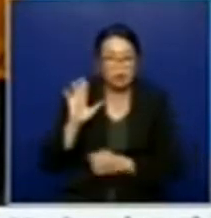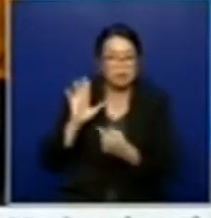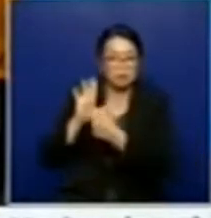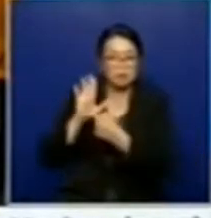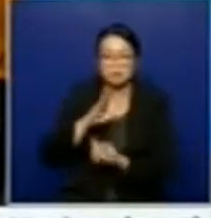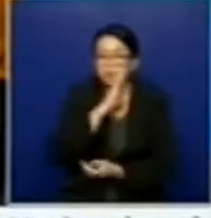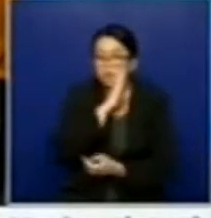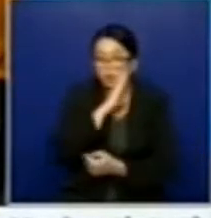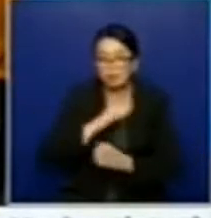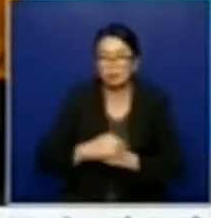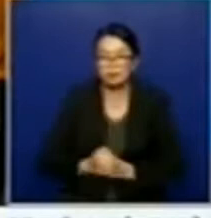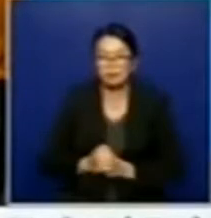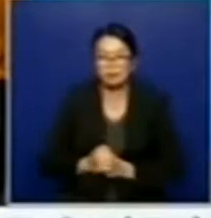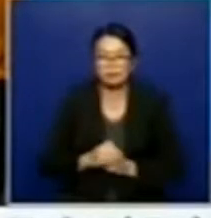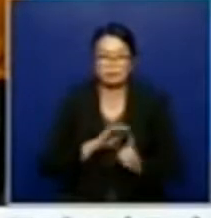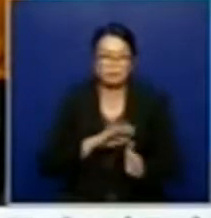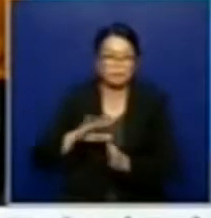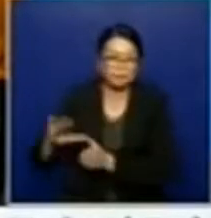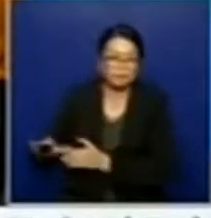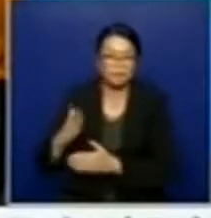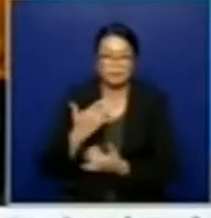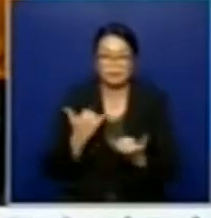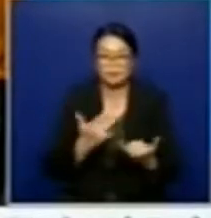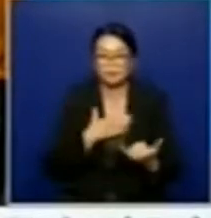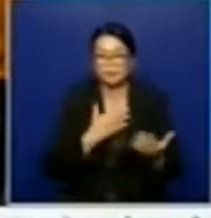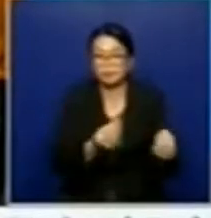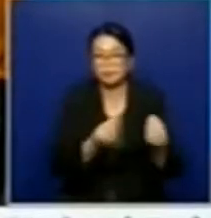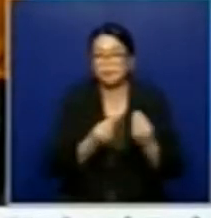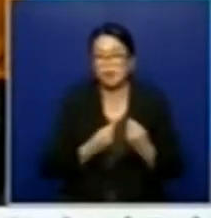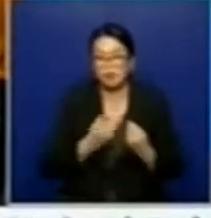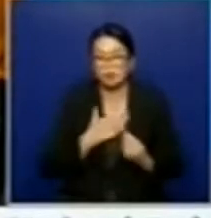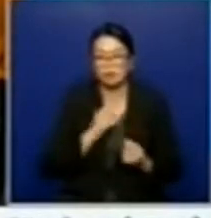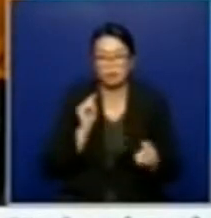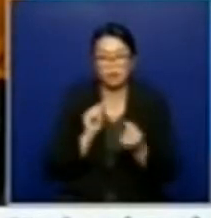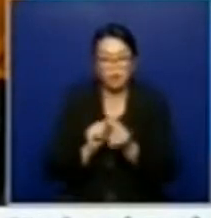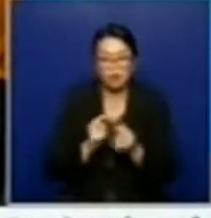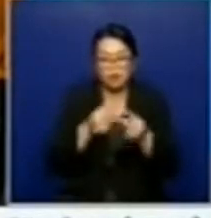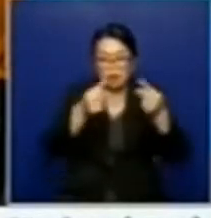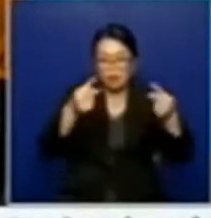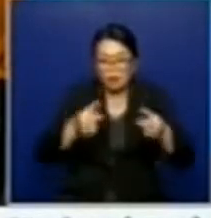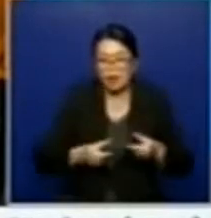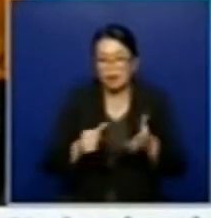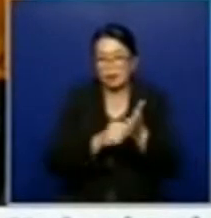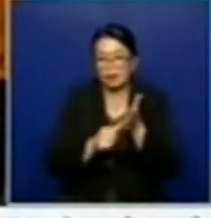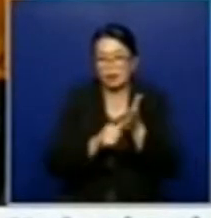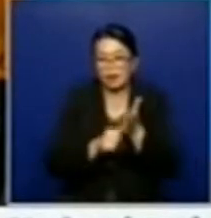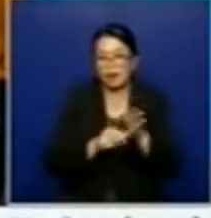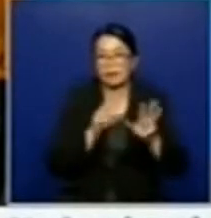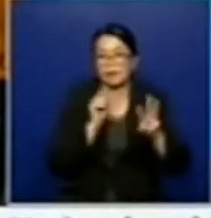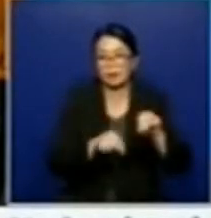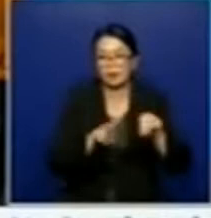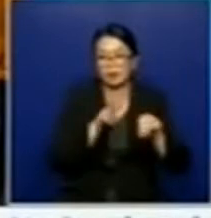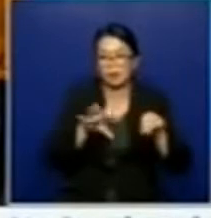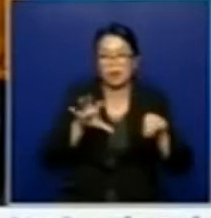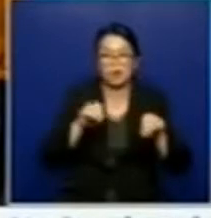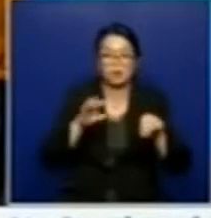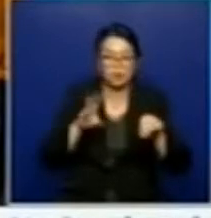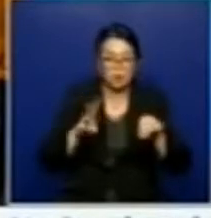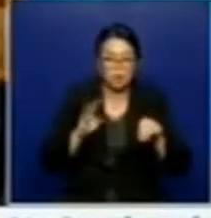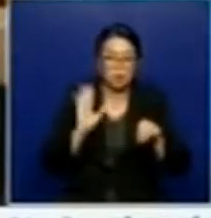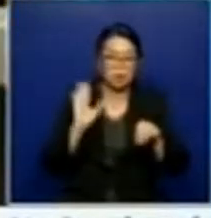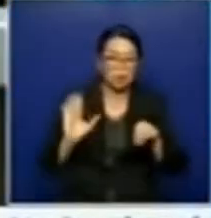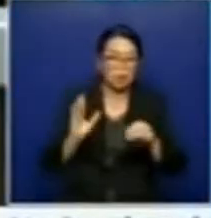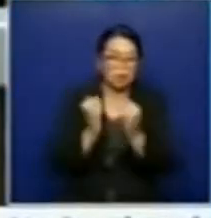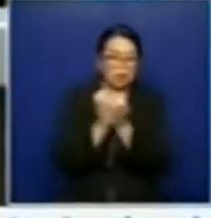านครับวันนี้ผมได้รับมอบหมายให้ทำหน้าที่อภิปรายถึงร่างแก้ไขรัฐธรรมนูญมาตรา256ของ